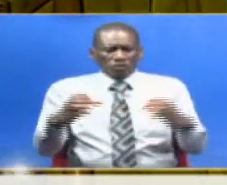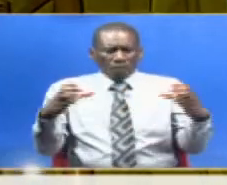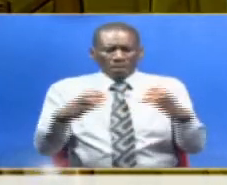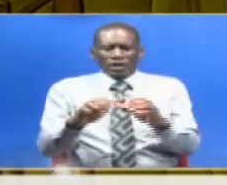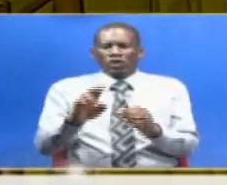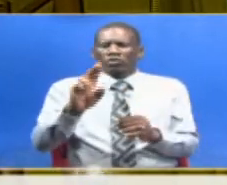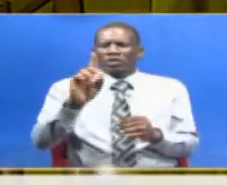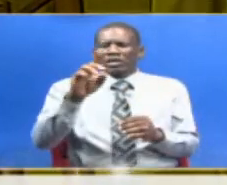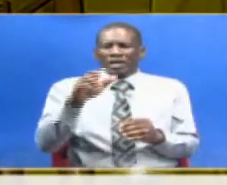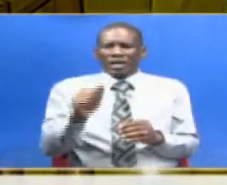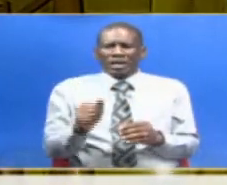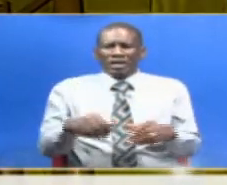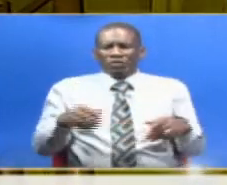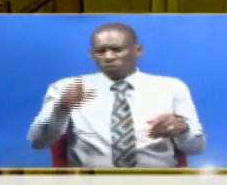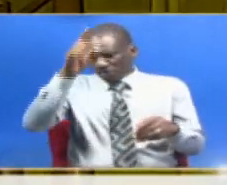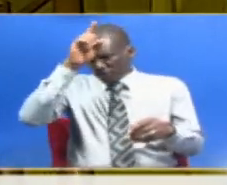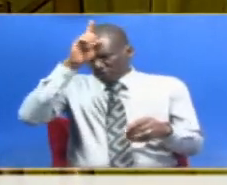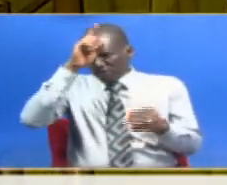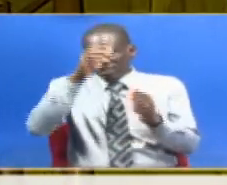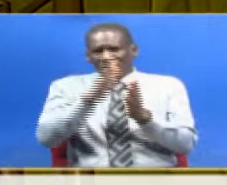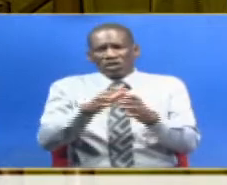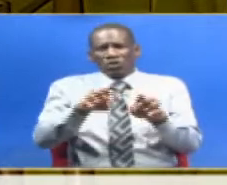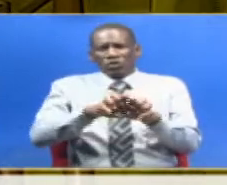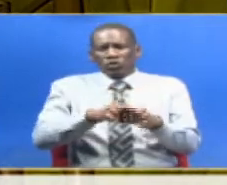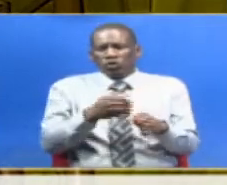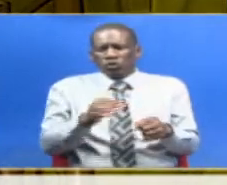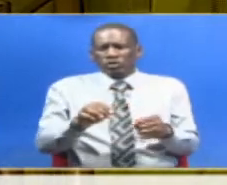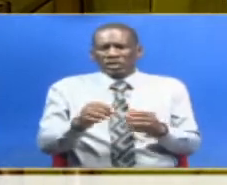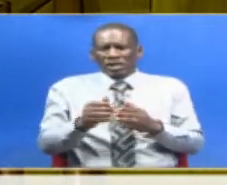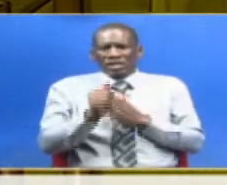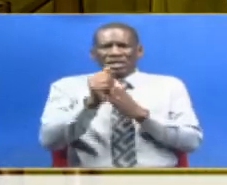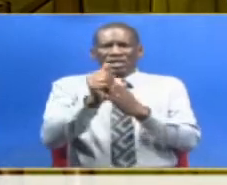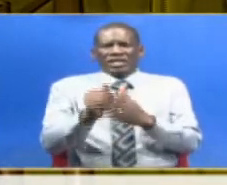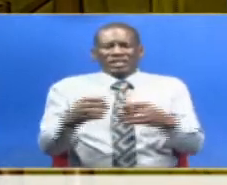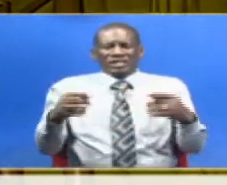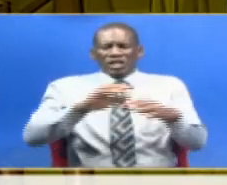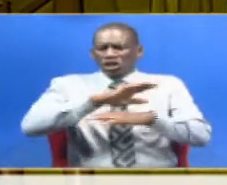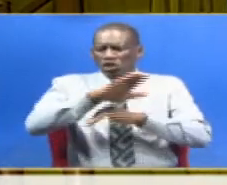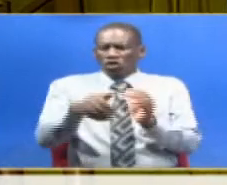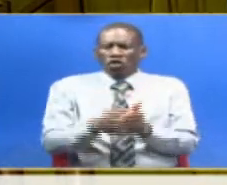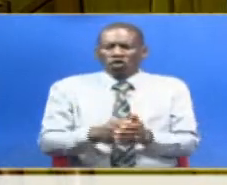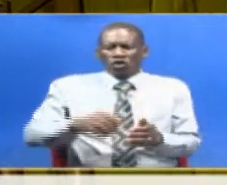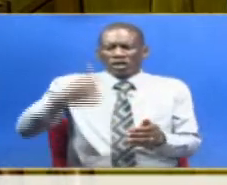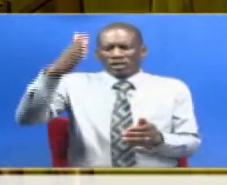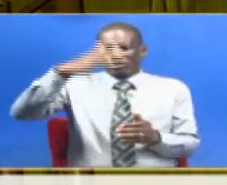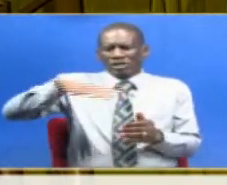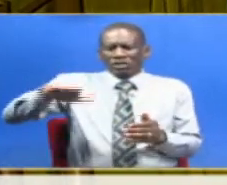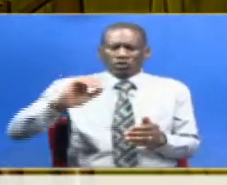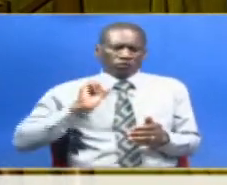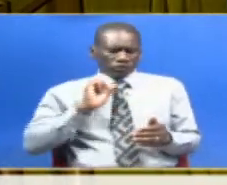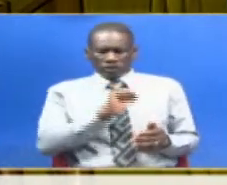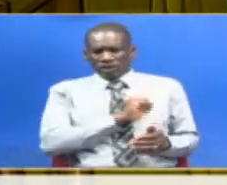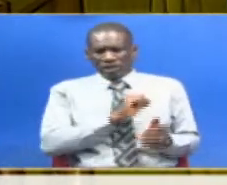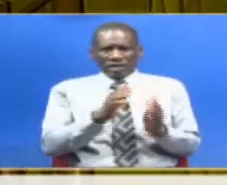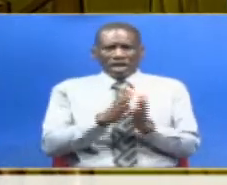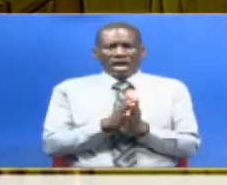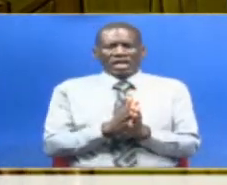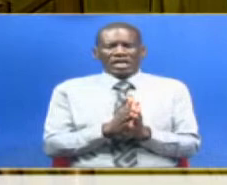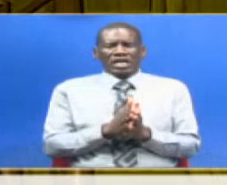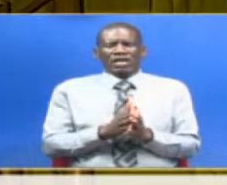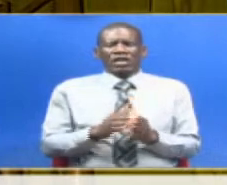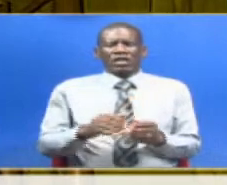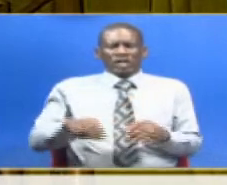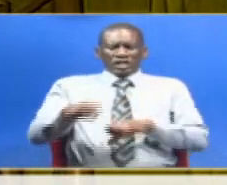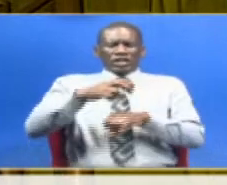UDA, wale wa mashinani na hata wale ambao wako katika mabunge yote ya seneti na ile ya bunge